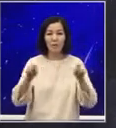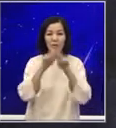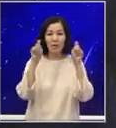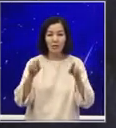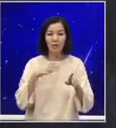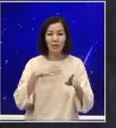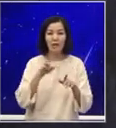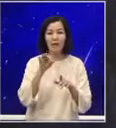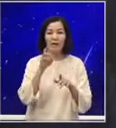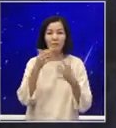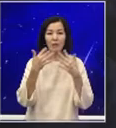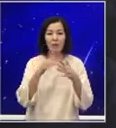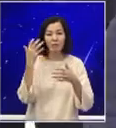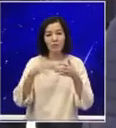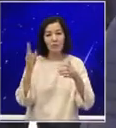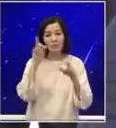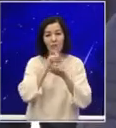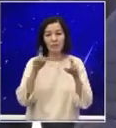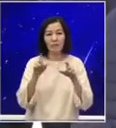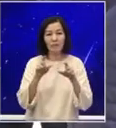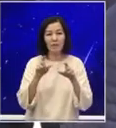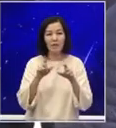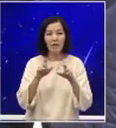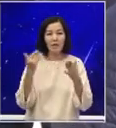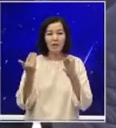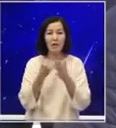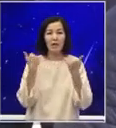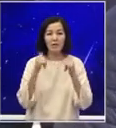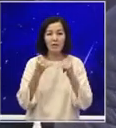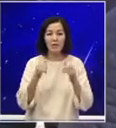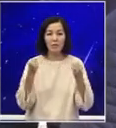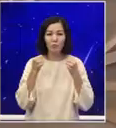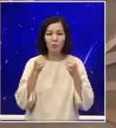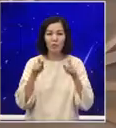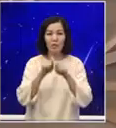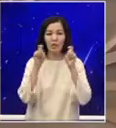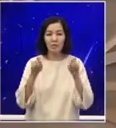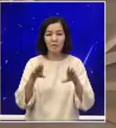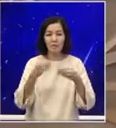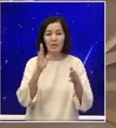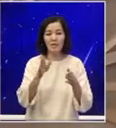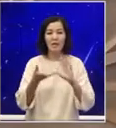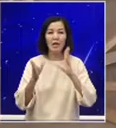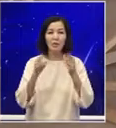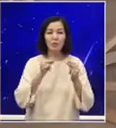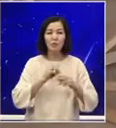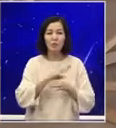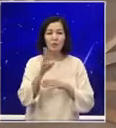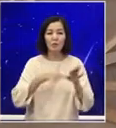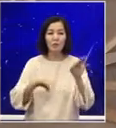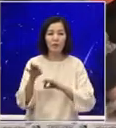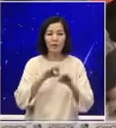ашылады. Қасымбек ауылының орта мектебіндегі акт залы, жаңа асхана мен спорт залы пайдалануға беріледі. Жалпы жұмыспен қамтудың жол